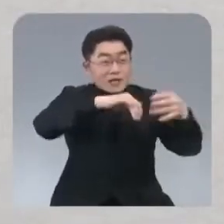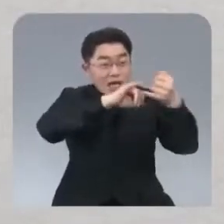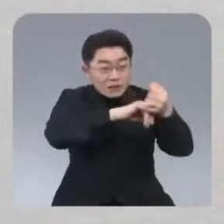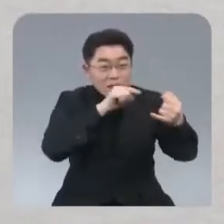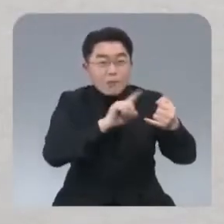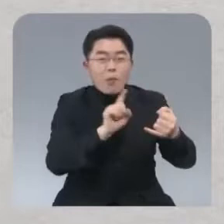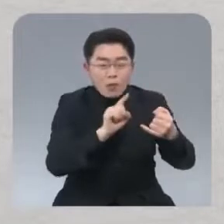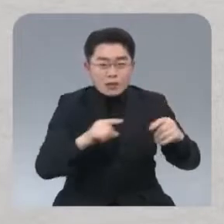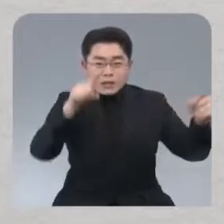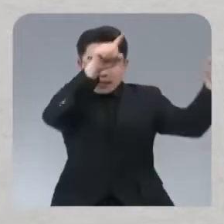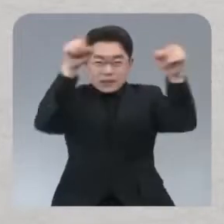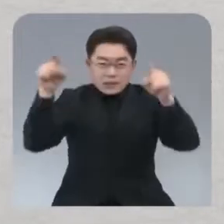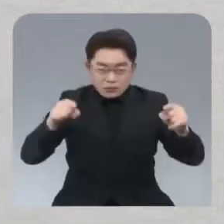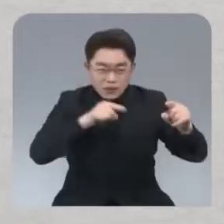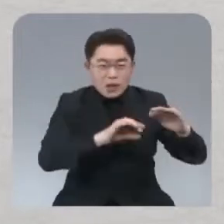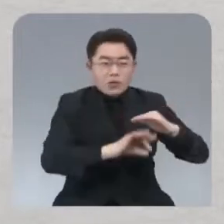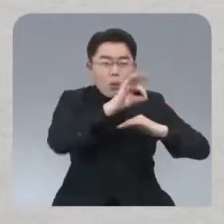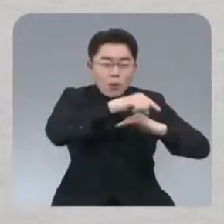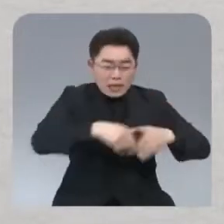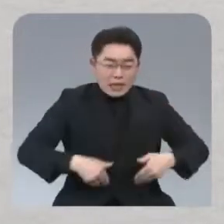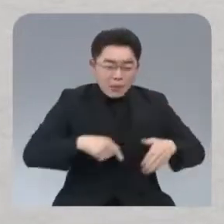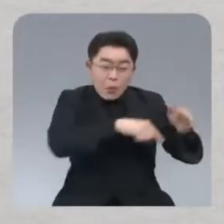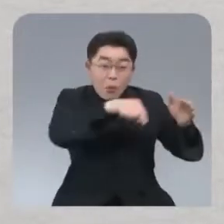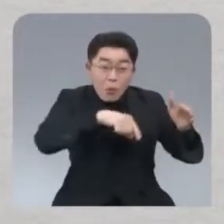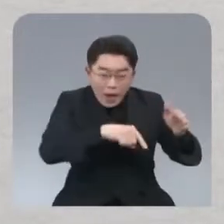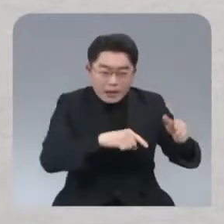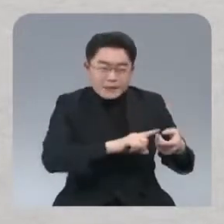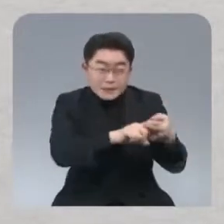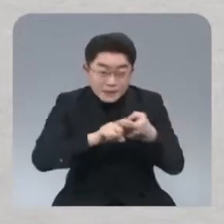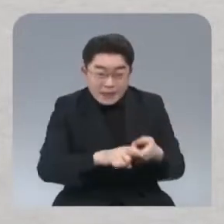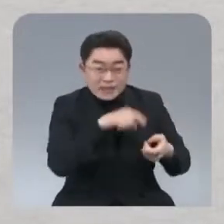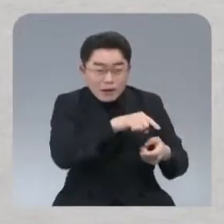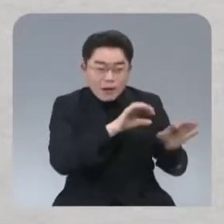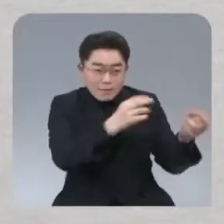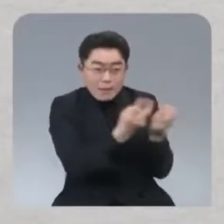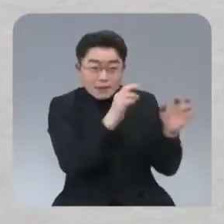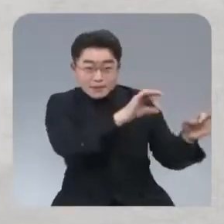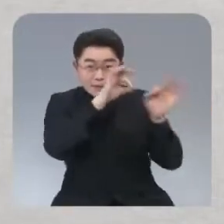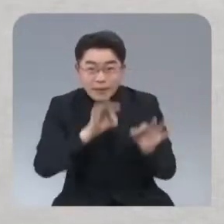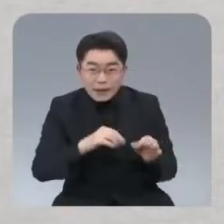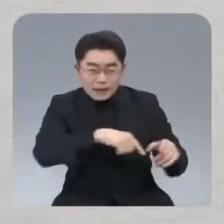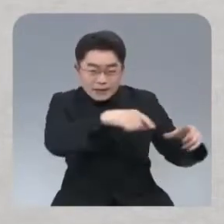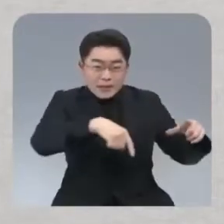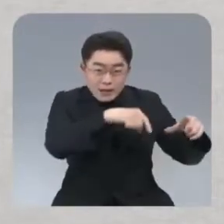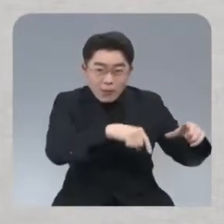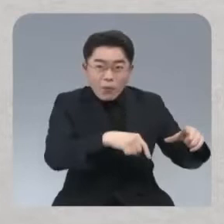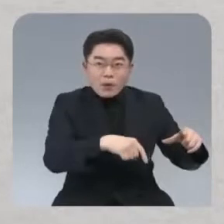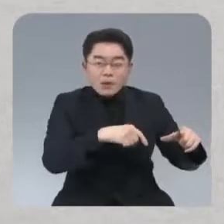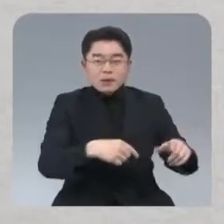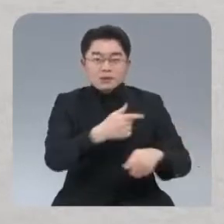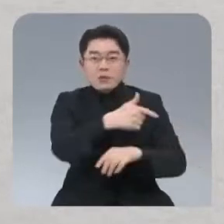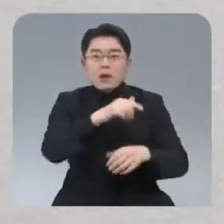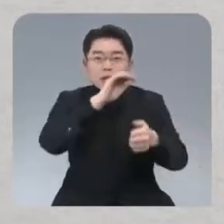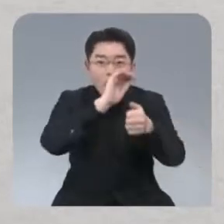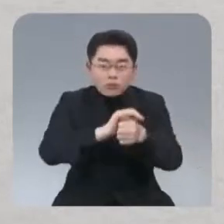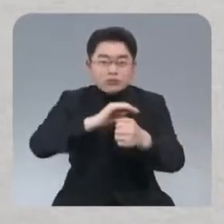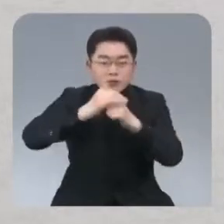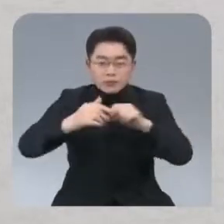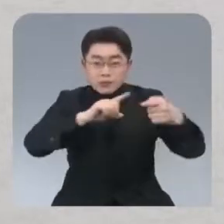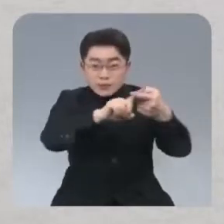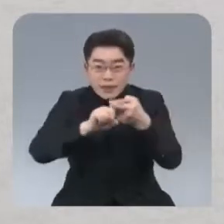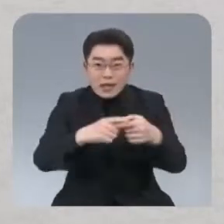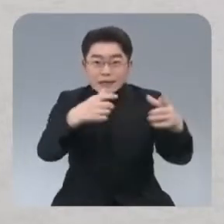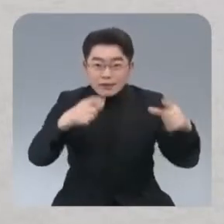동남권 메가 시티를 동 담 권과 대구경북 뻔 중부 껌과 호남권 의 다대 메가 시티로 확장하게